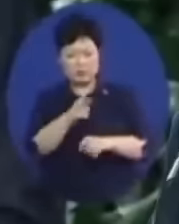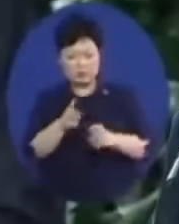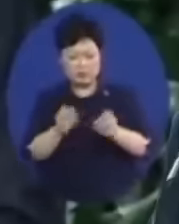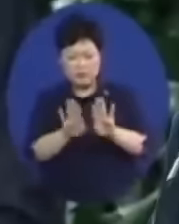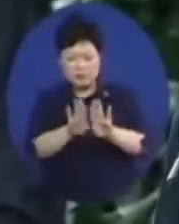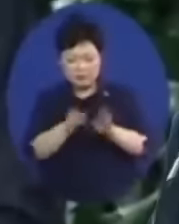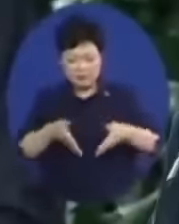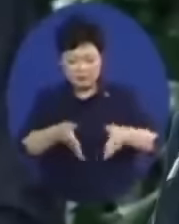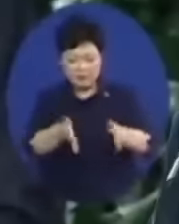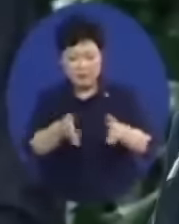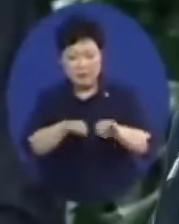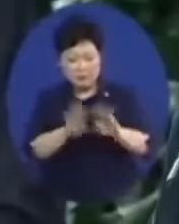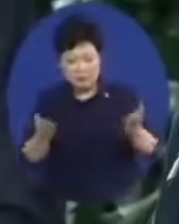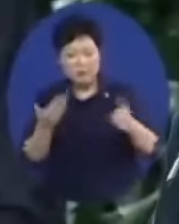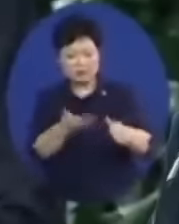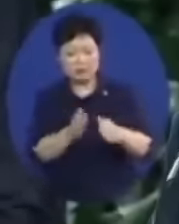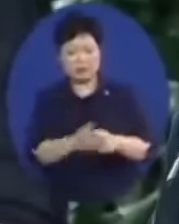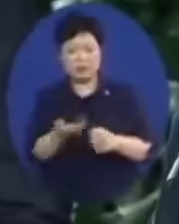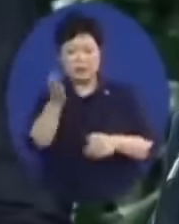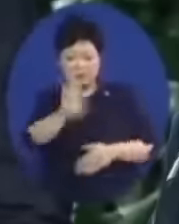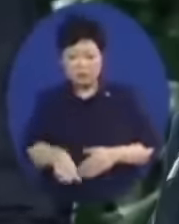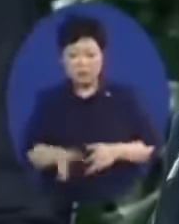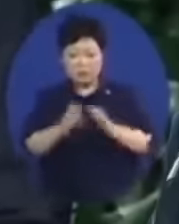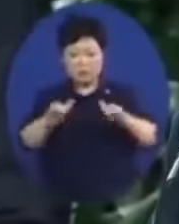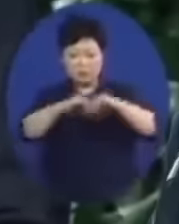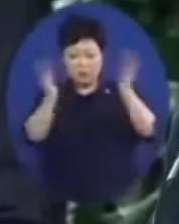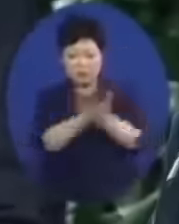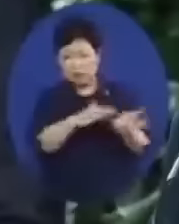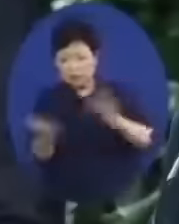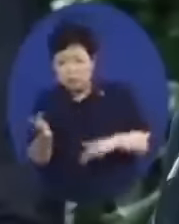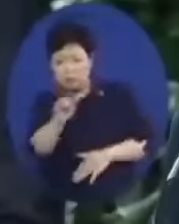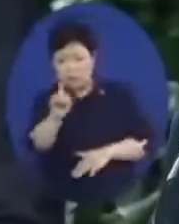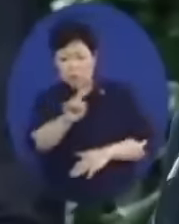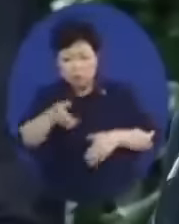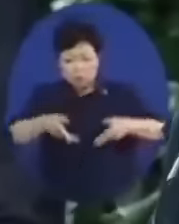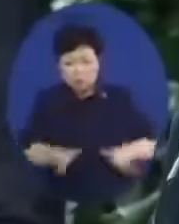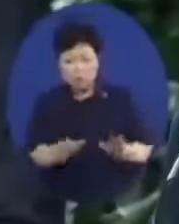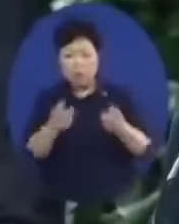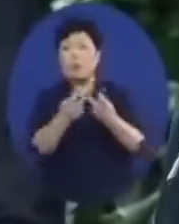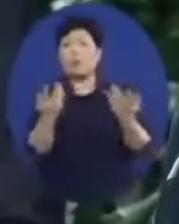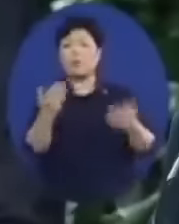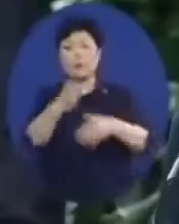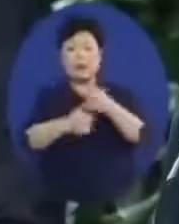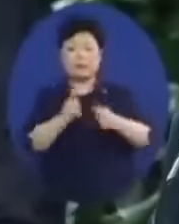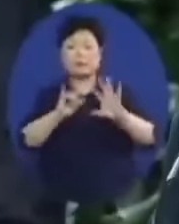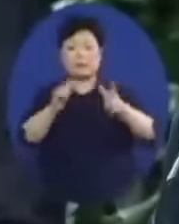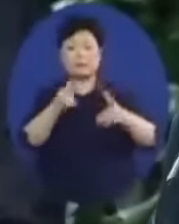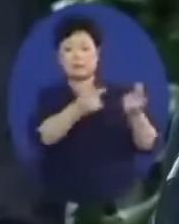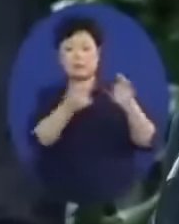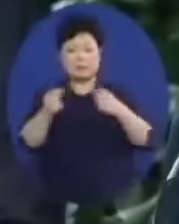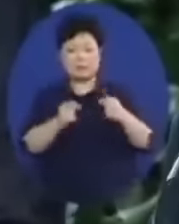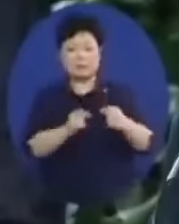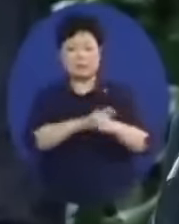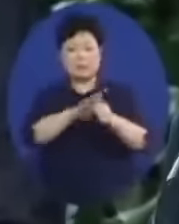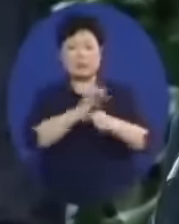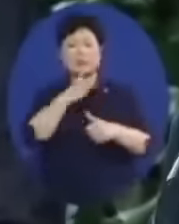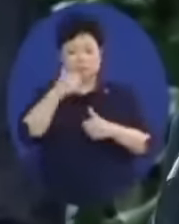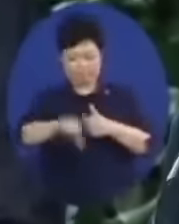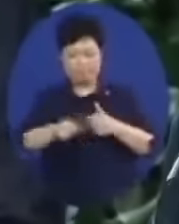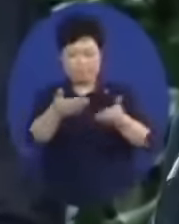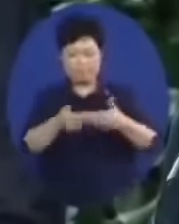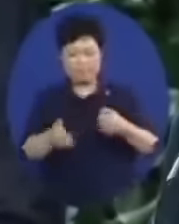여시겠습니다. 그런데 인간이 다 죽으면 어떻게 태어납니까? 하나님이 세상을 이처럼 사랑하사 독생자를